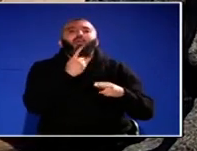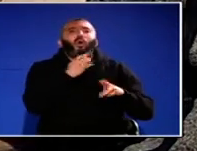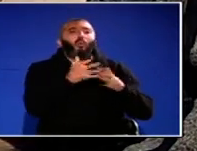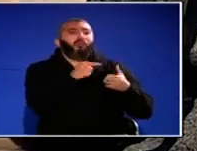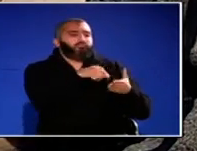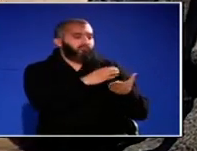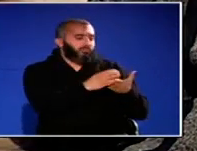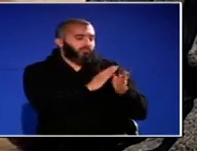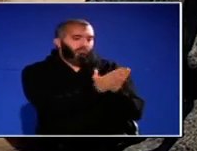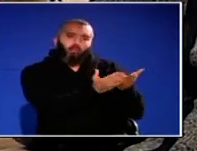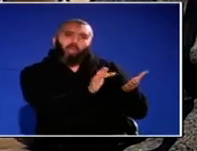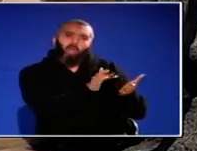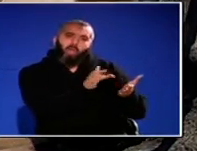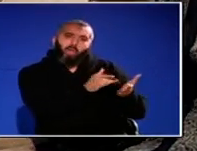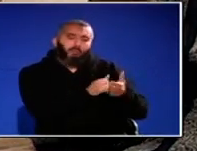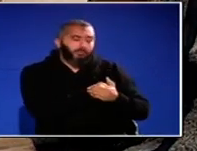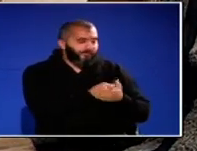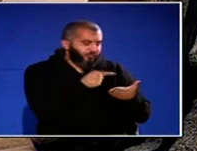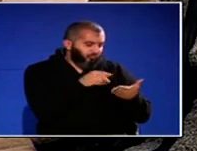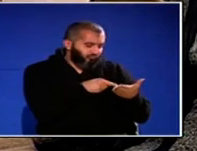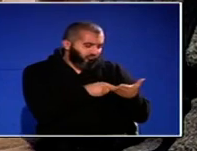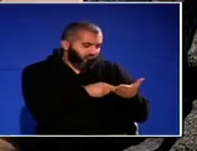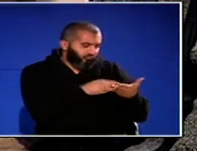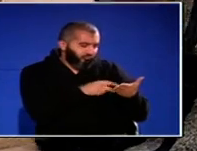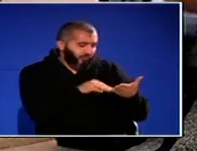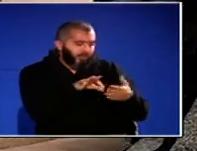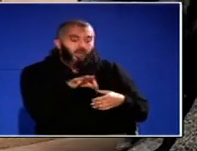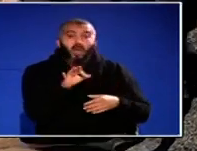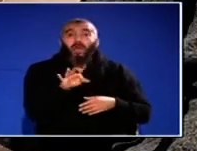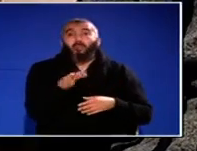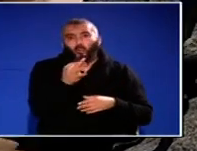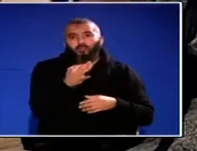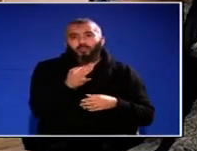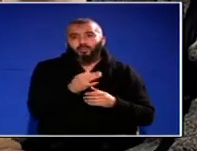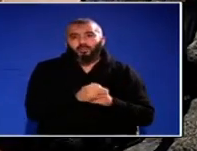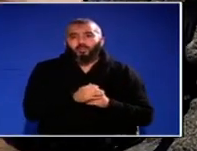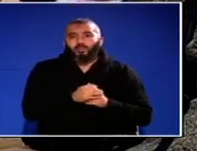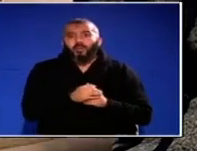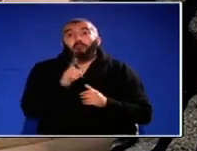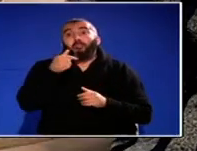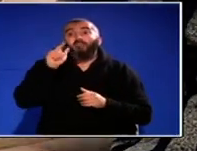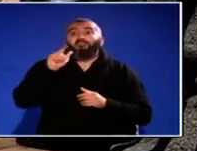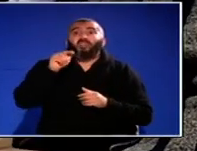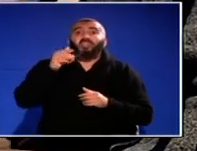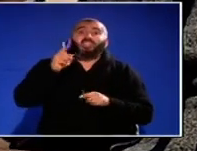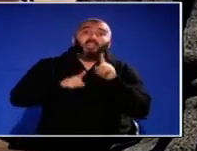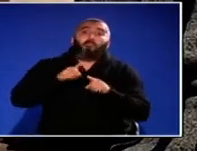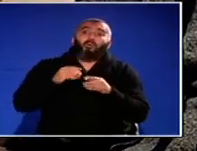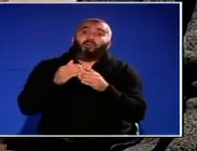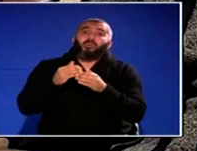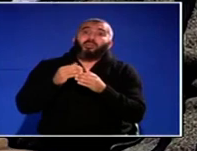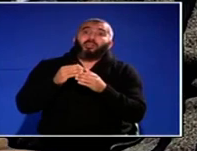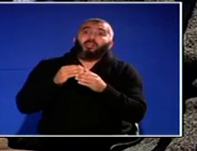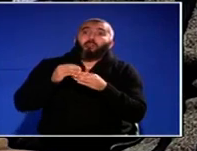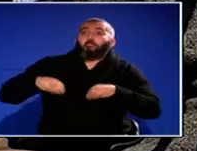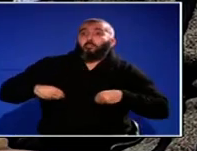الجذر اللغوي، لا الجذر اللغوي عنده، ولكن في الاستعمال تغير، هذه يسموه كذا، هذه يسموه كذا الى اخره، فنقول فيحمل